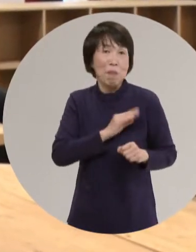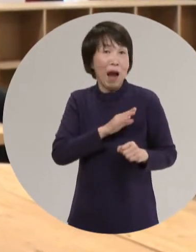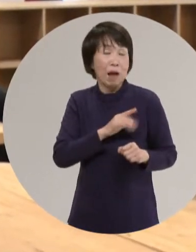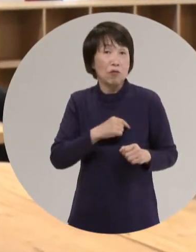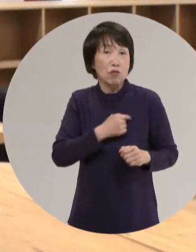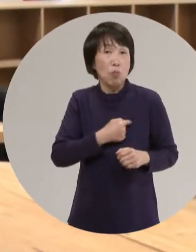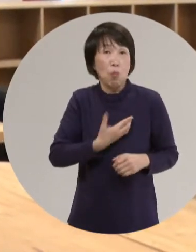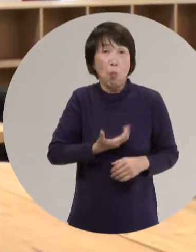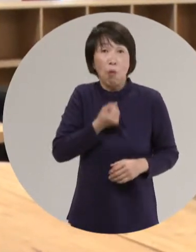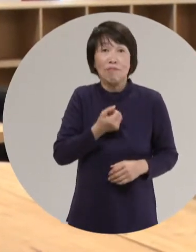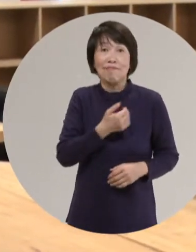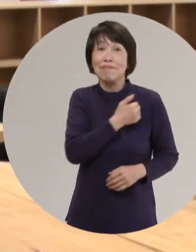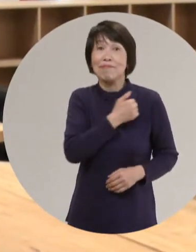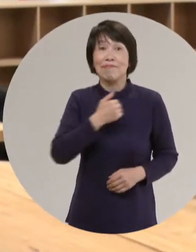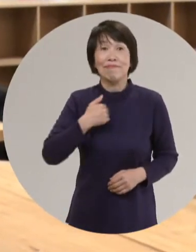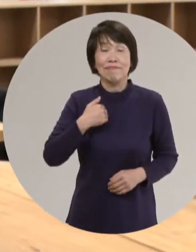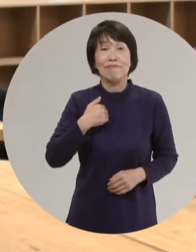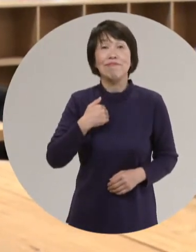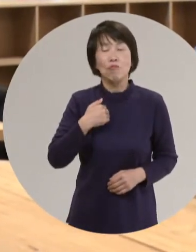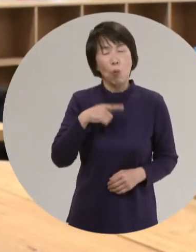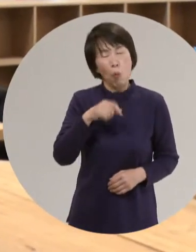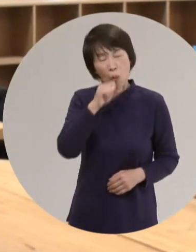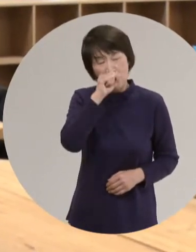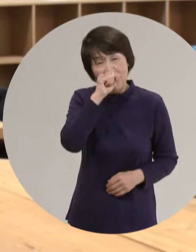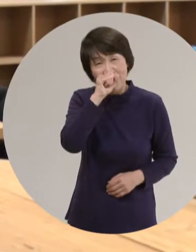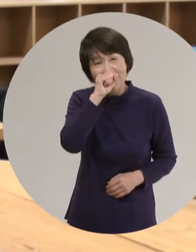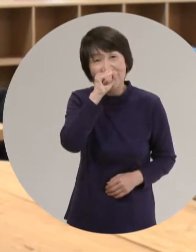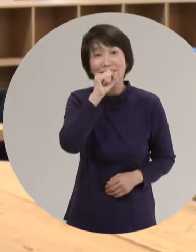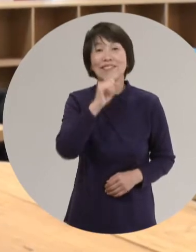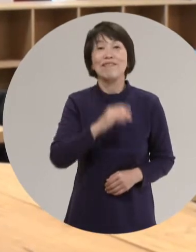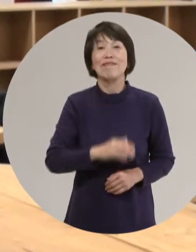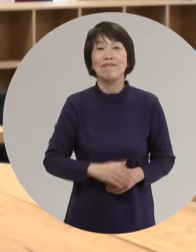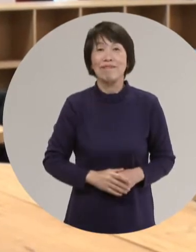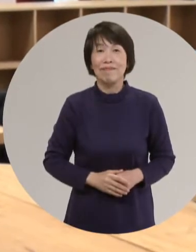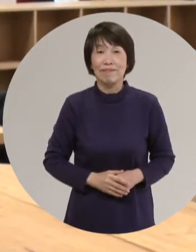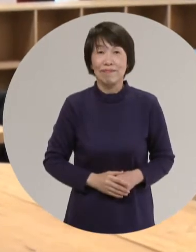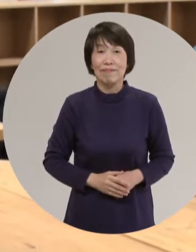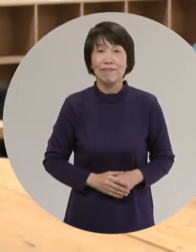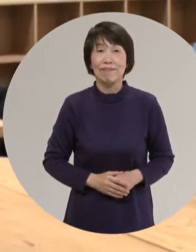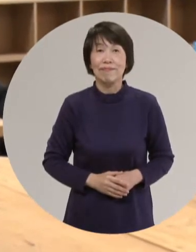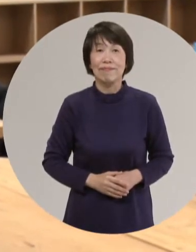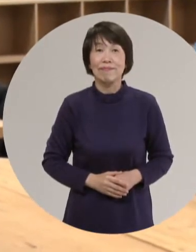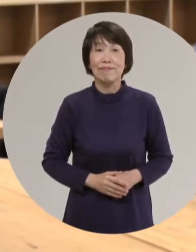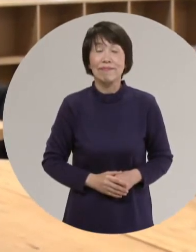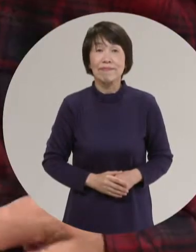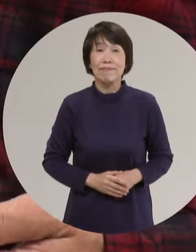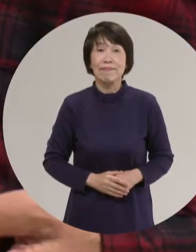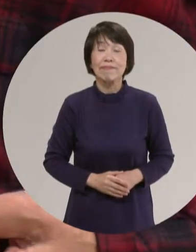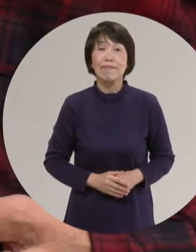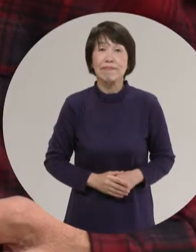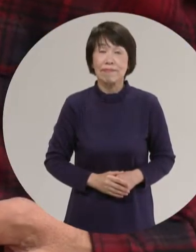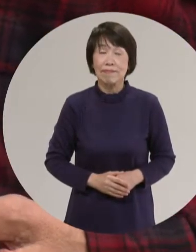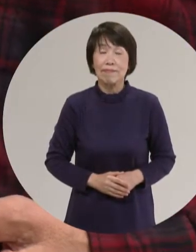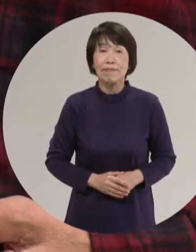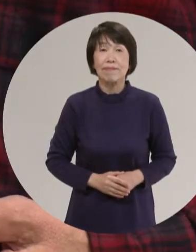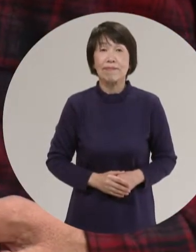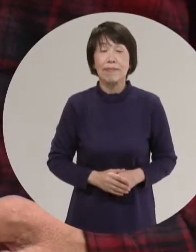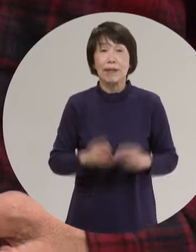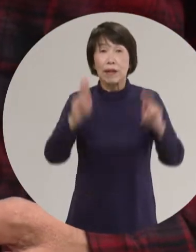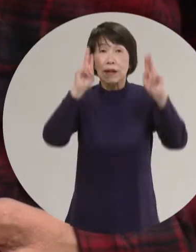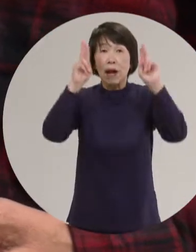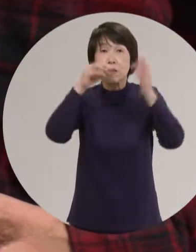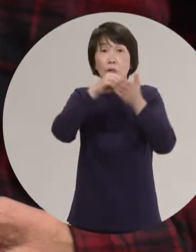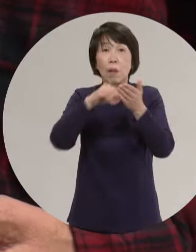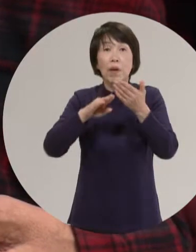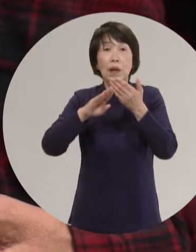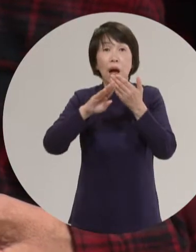していかないといけないなという自分なりのこのなんていうかモチベーション維持にもなりますね。 退職